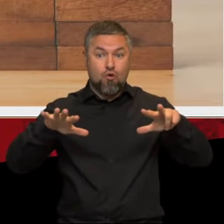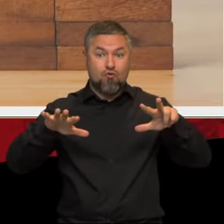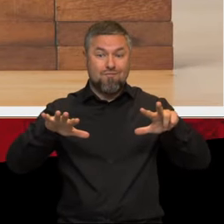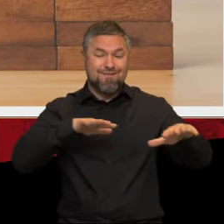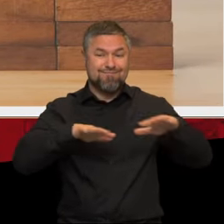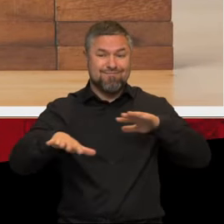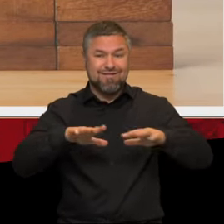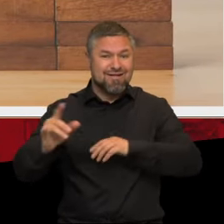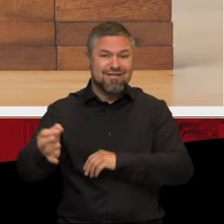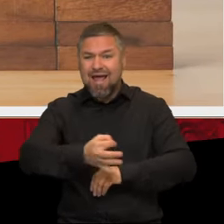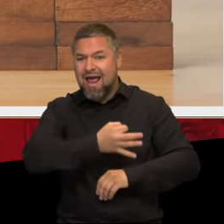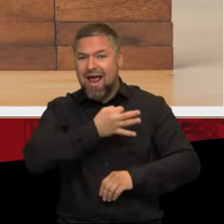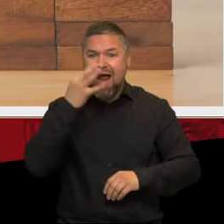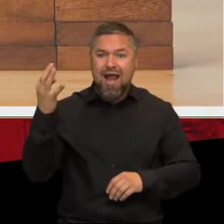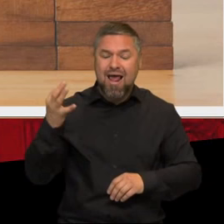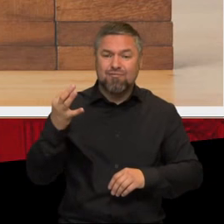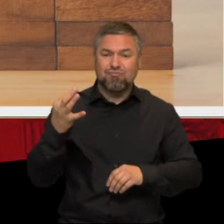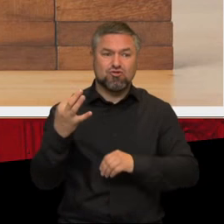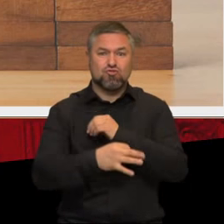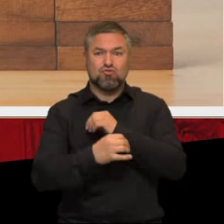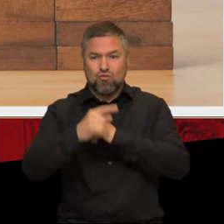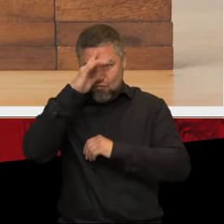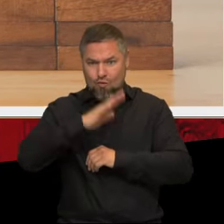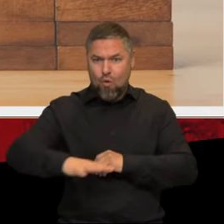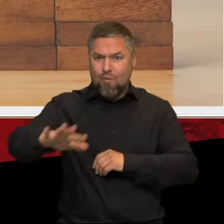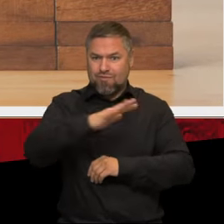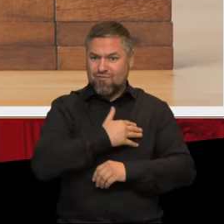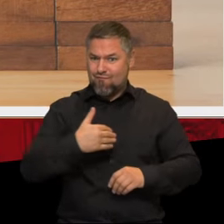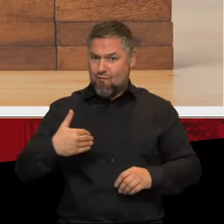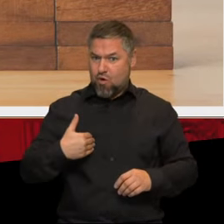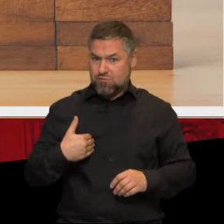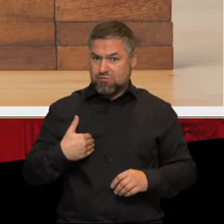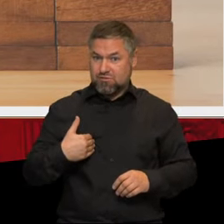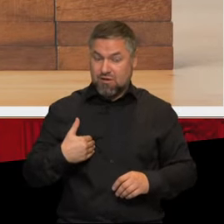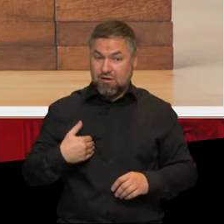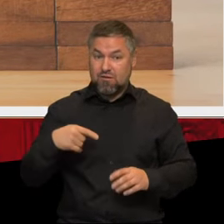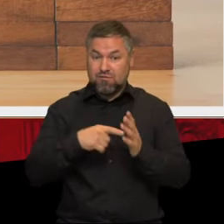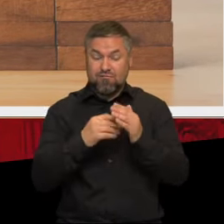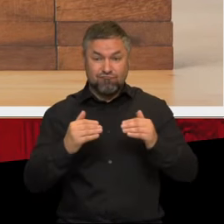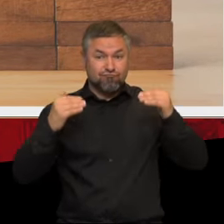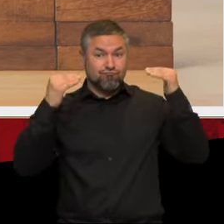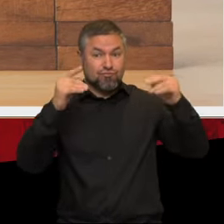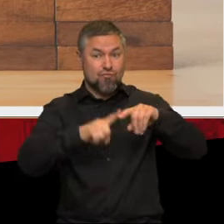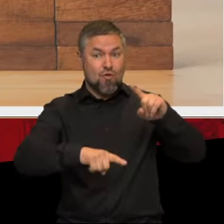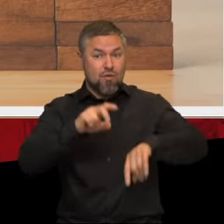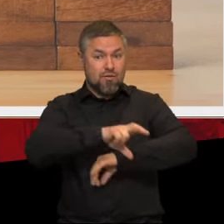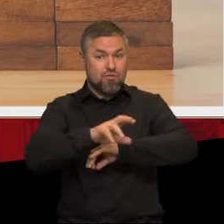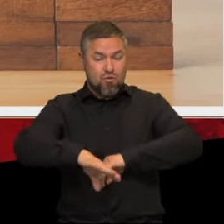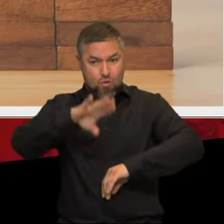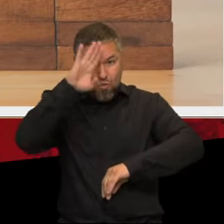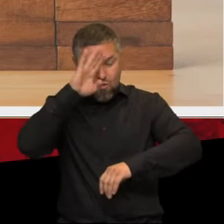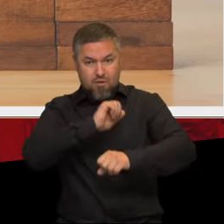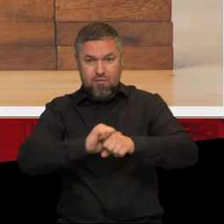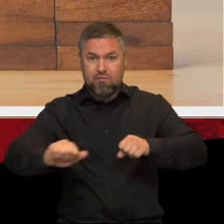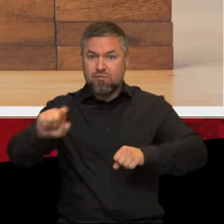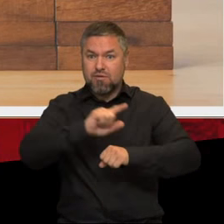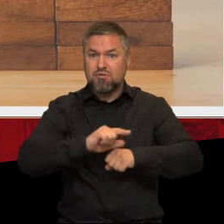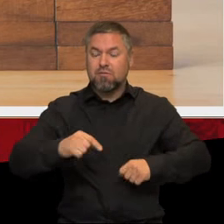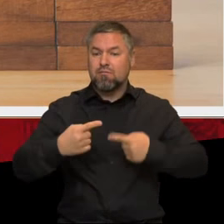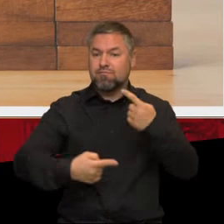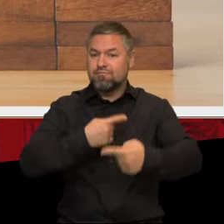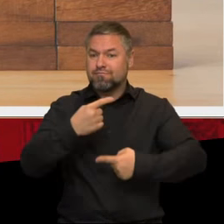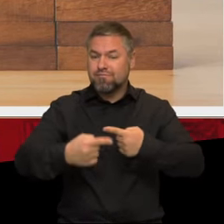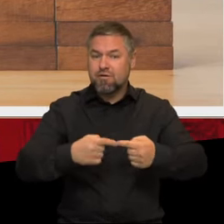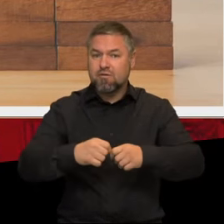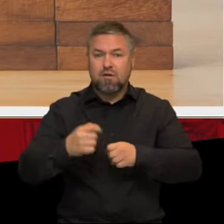wśród najlepszych uczelni publicznych w Polsce. Szczególnie wysoko Politechnika Łódzka znalazła się w rankingu perspektyw